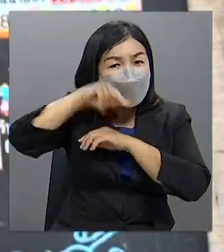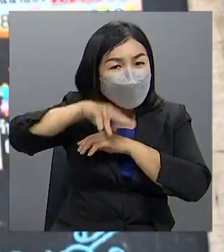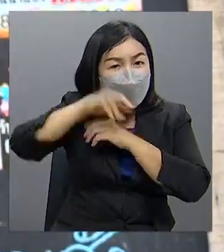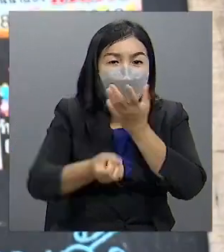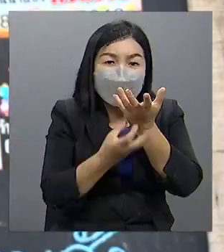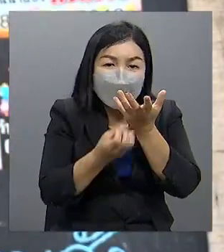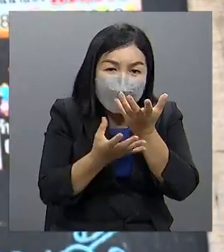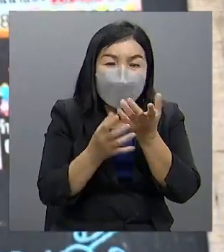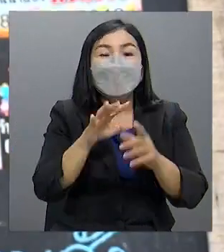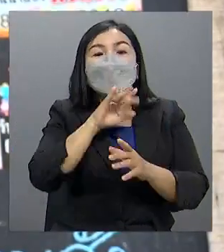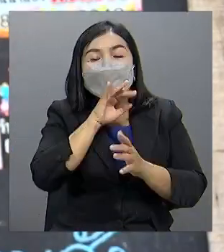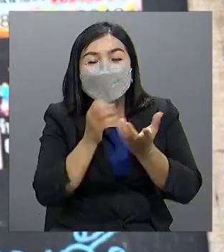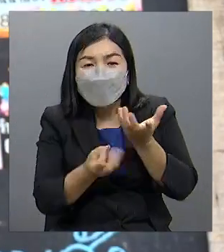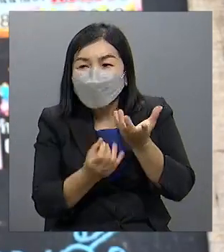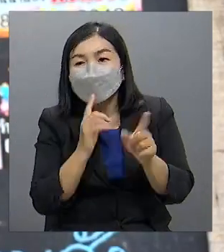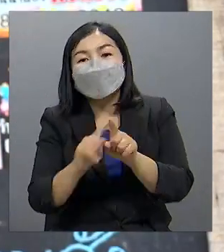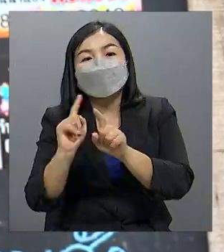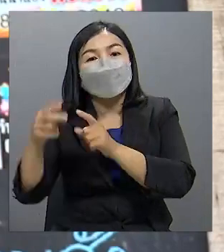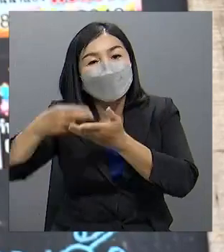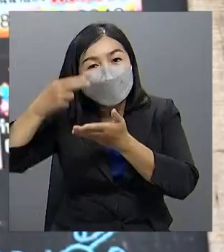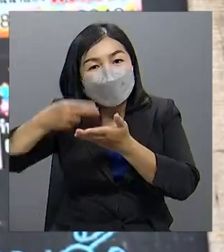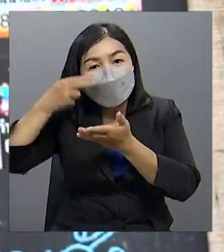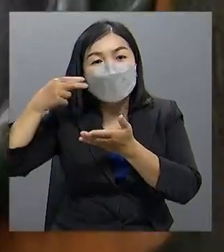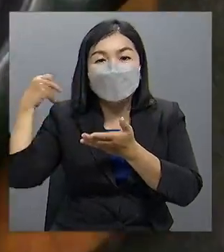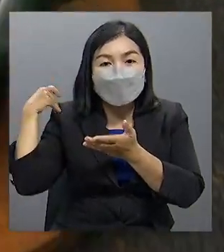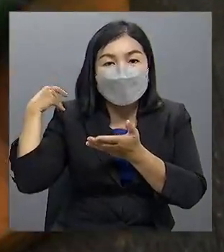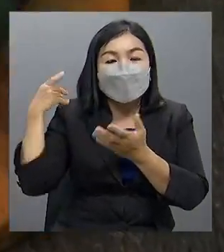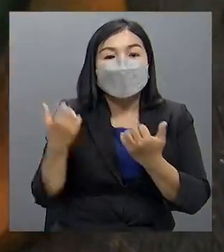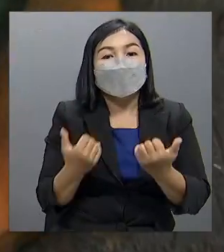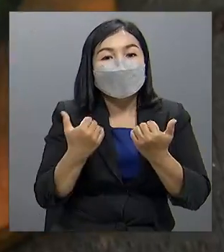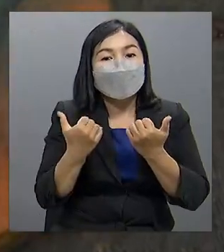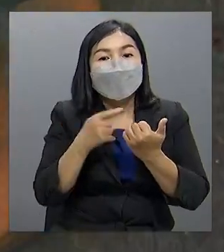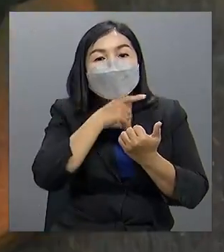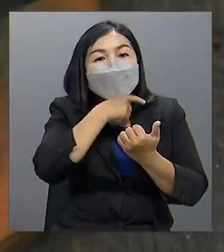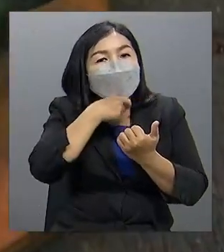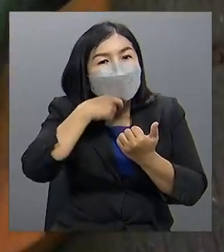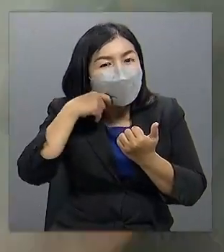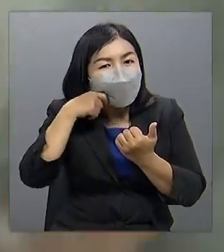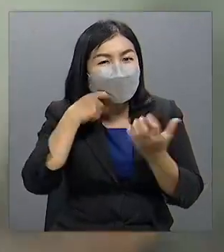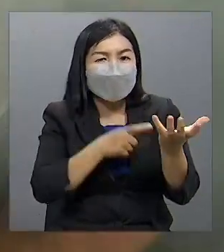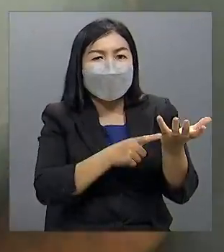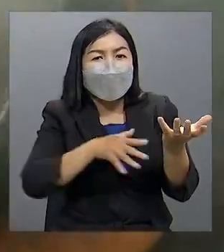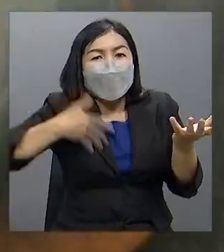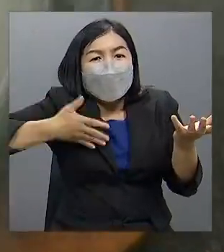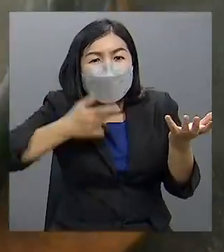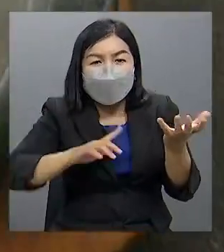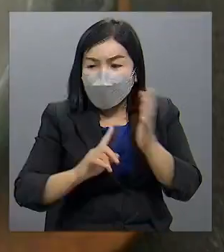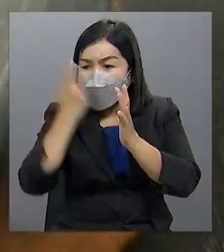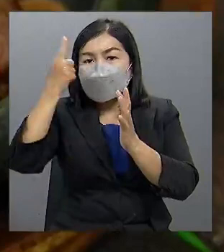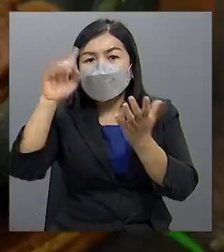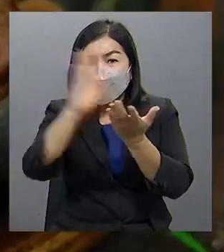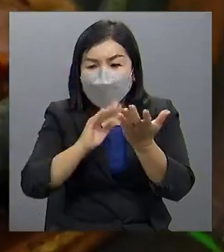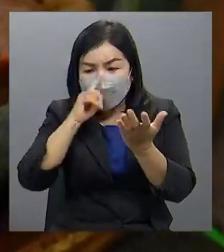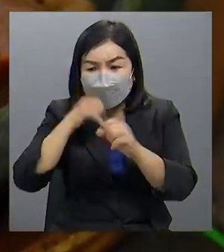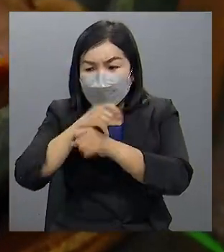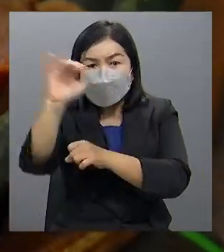ได้ทั่วไปแต่ว่าหาทานยากนิดนึงแต่ก๋วยเตี๋ยวแห้งกระทะร้อนเนี่ยน่าจะเป็นเจ้าแรกในไทยแล้วก็ยังไม่น่าจะมีใครทำนะครับ